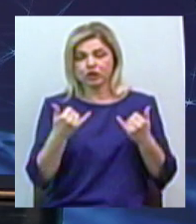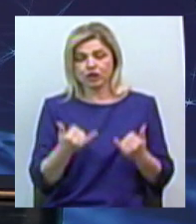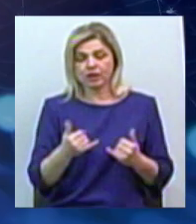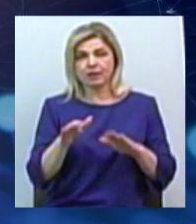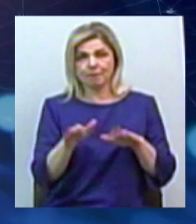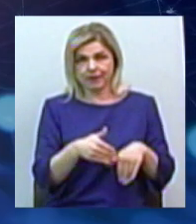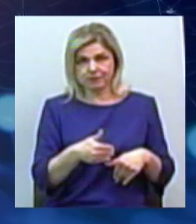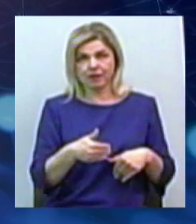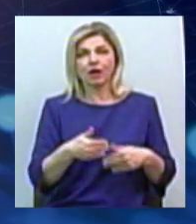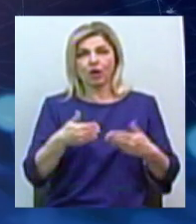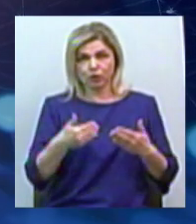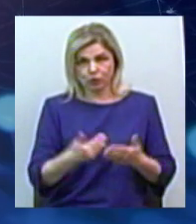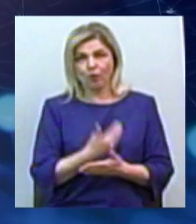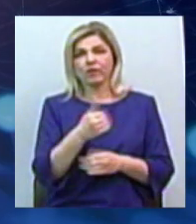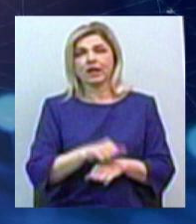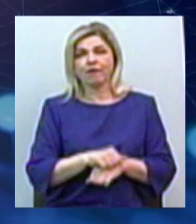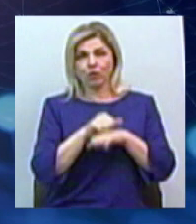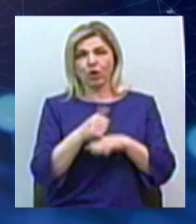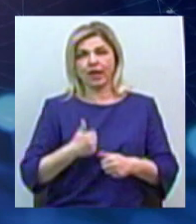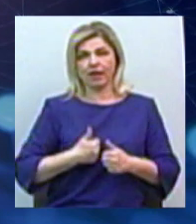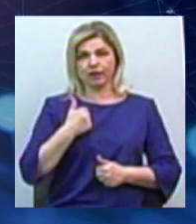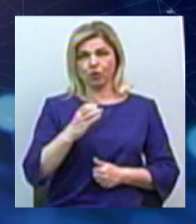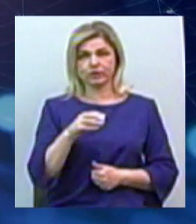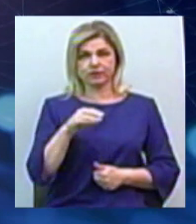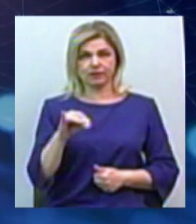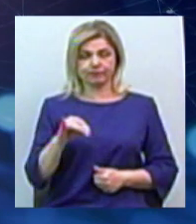чергової революції гідності.